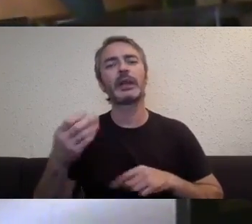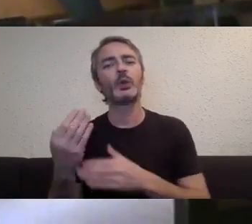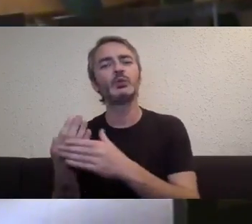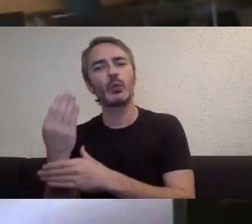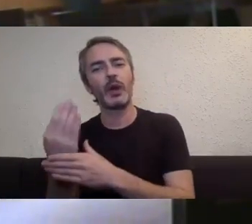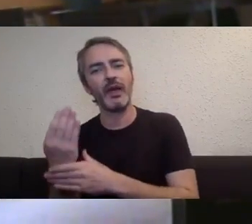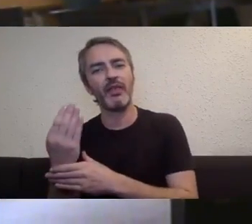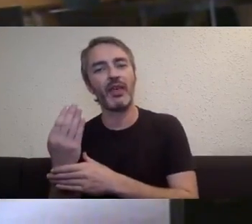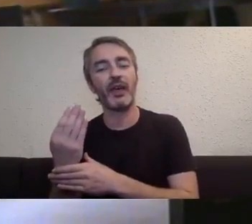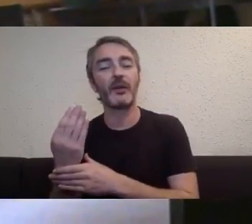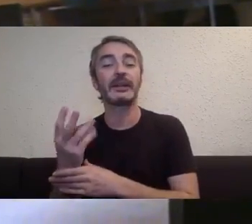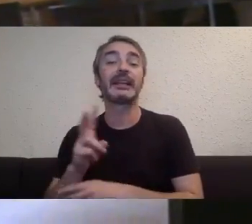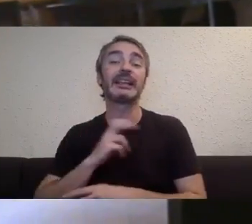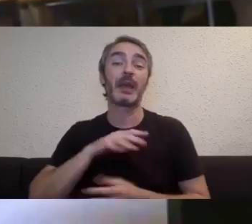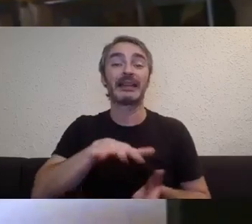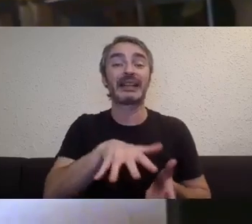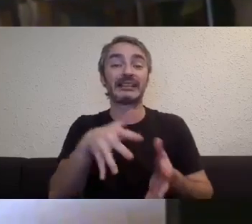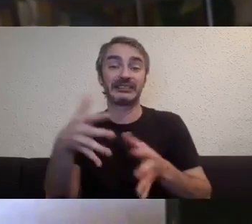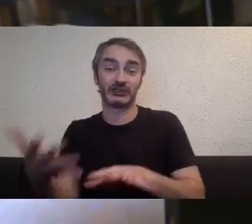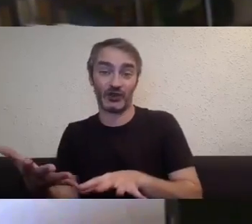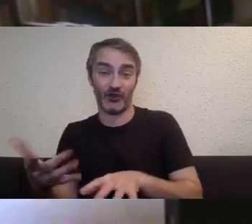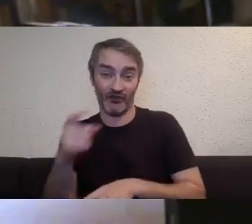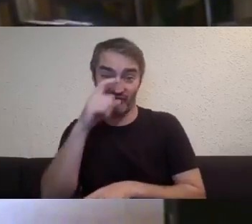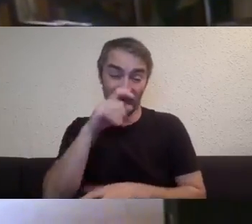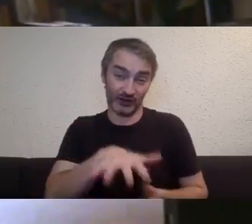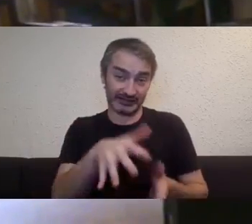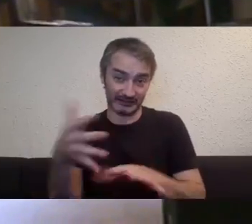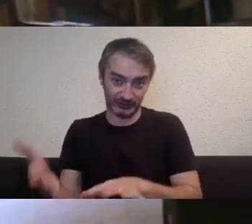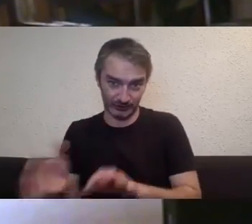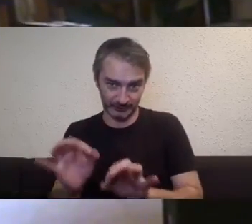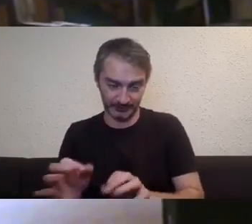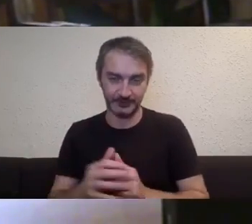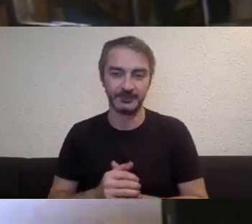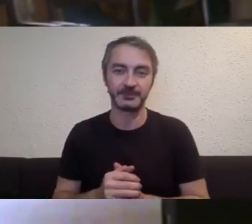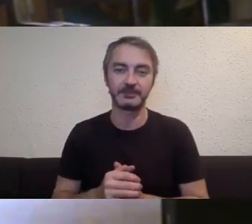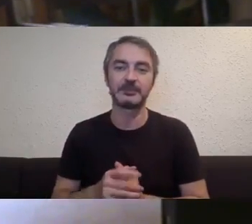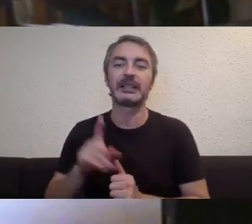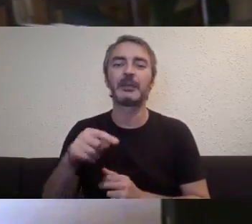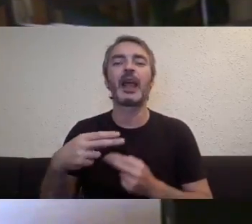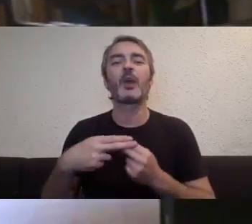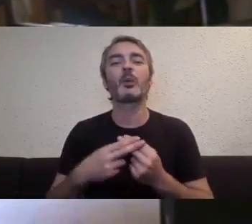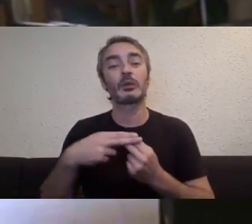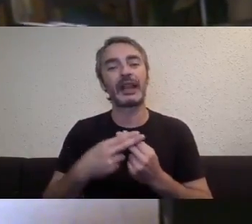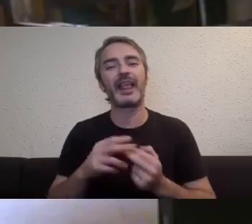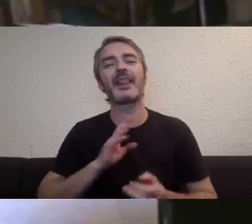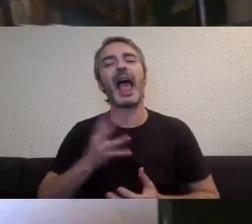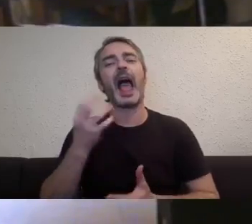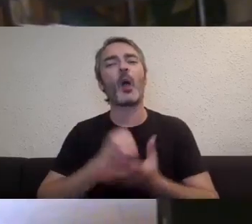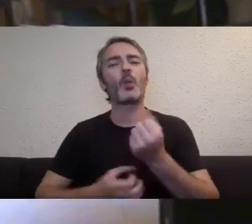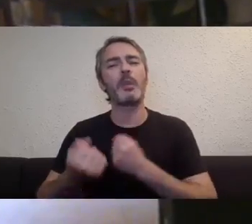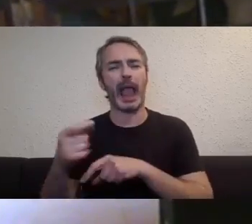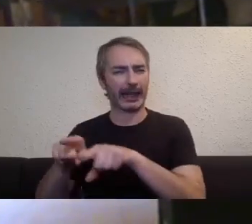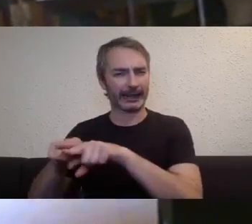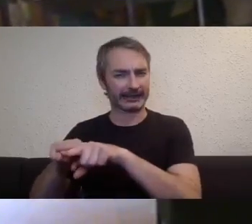Després, algunes jornades també que s'han fet de la transició i... Bueno, això, economia crítica... Sí, els